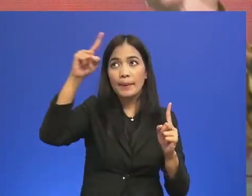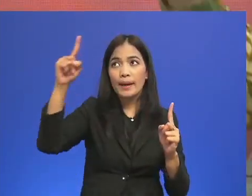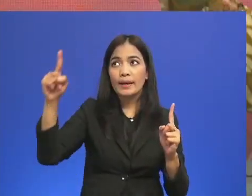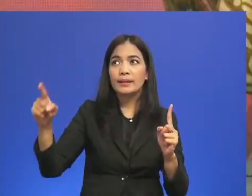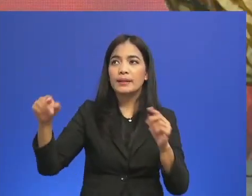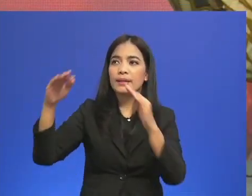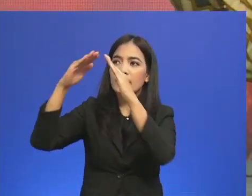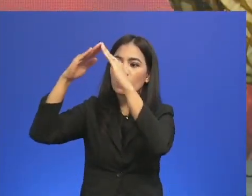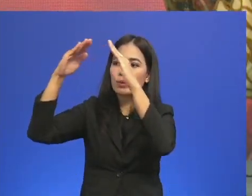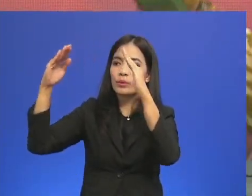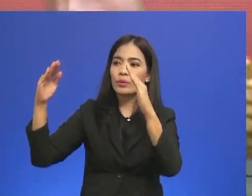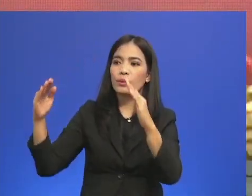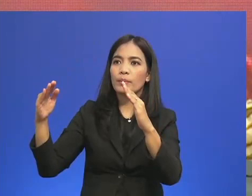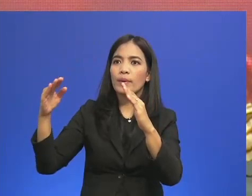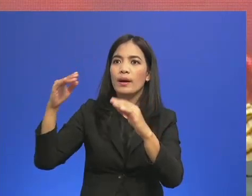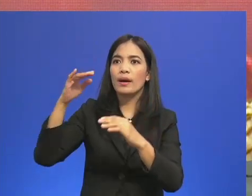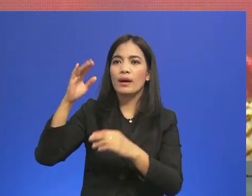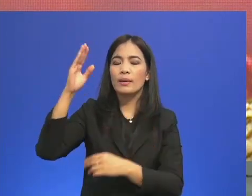sampai di